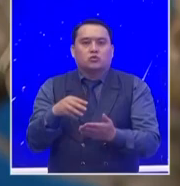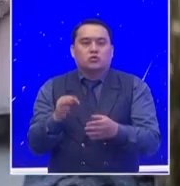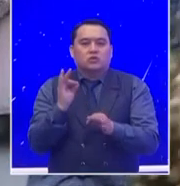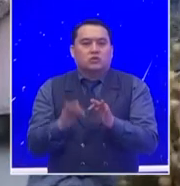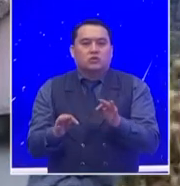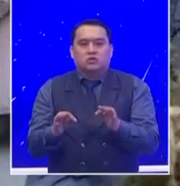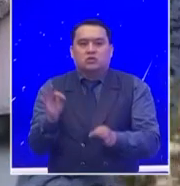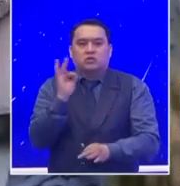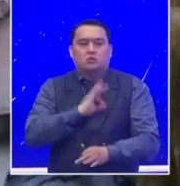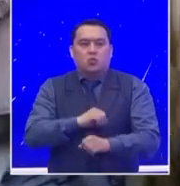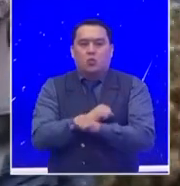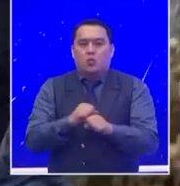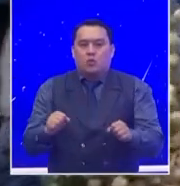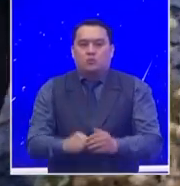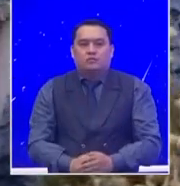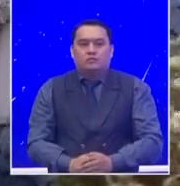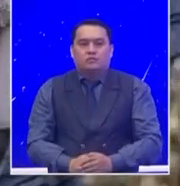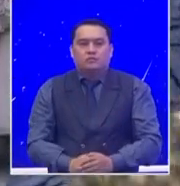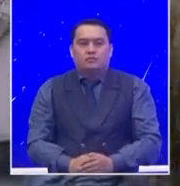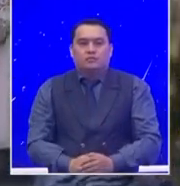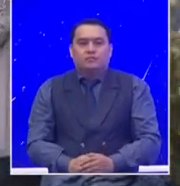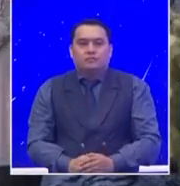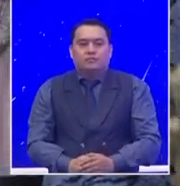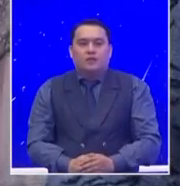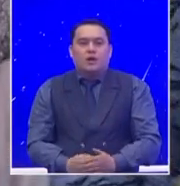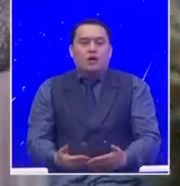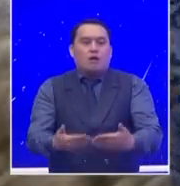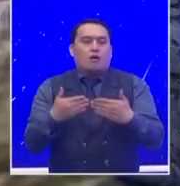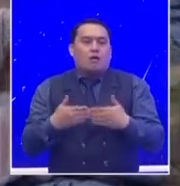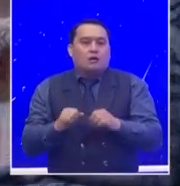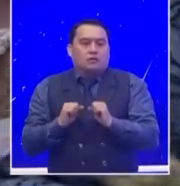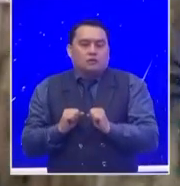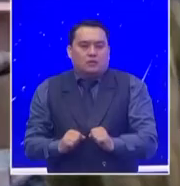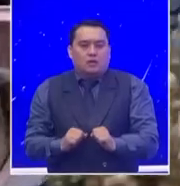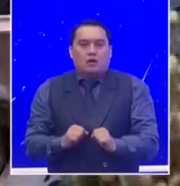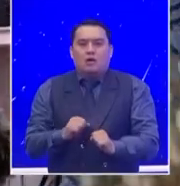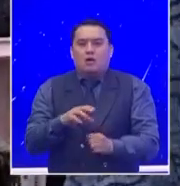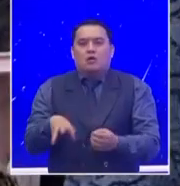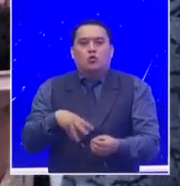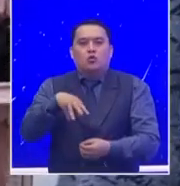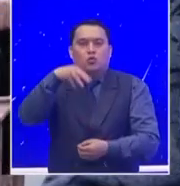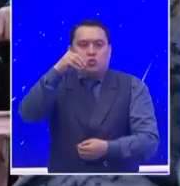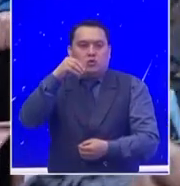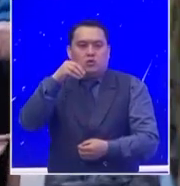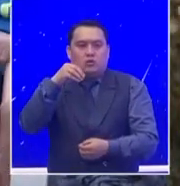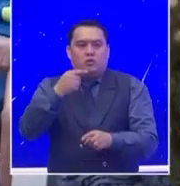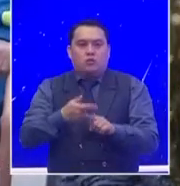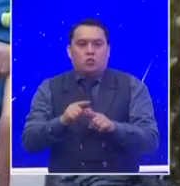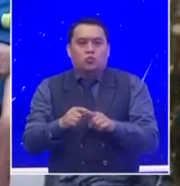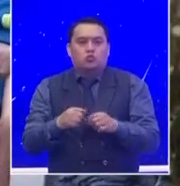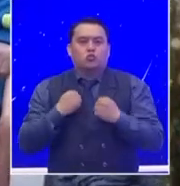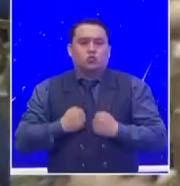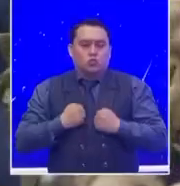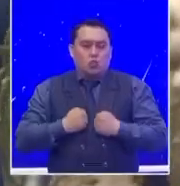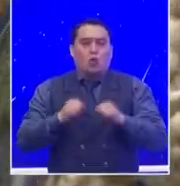болмайды. Микроб, вирус деген нәрселерді алдын алады. Бұнымен аластап түтінін шығару, бұнымен жуынуға да